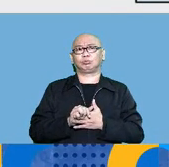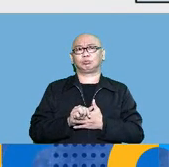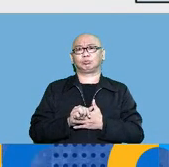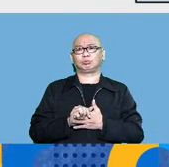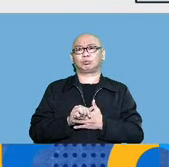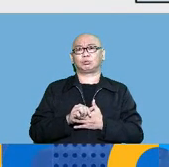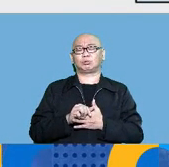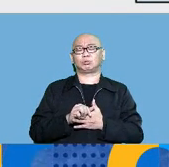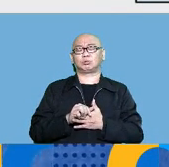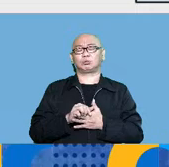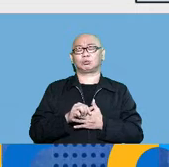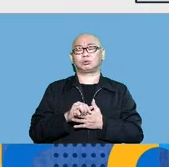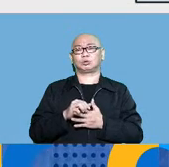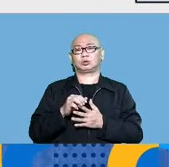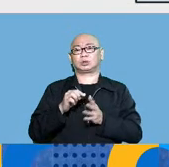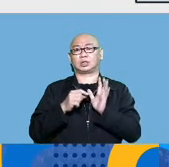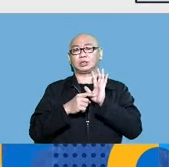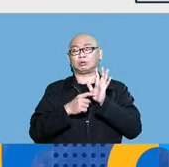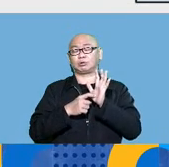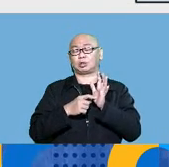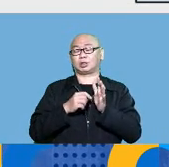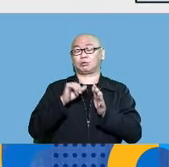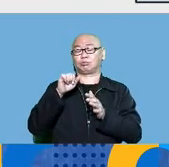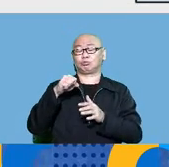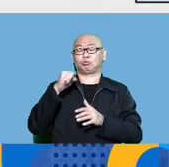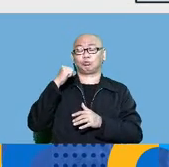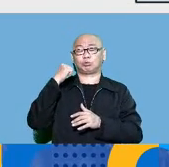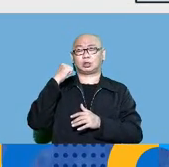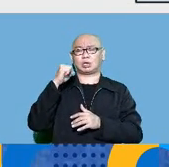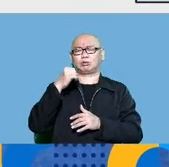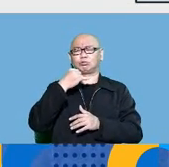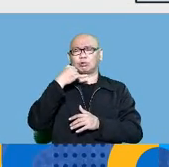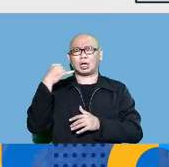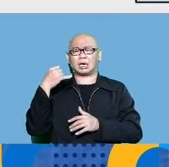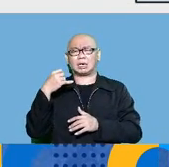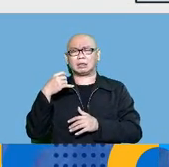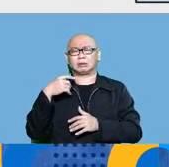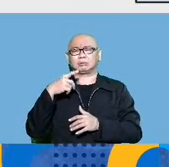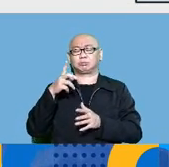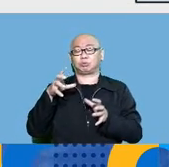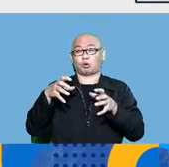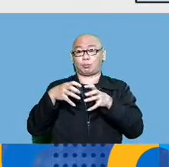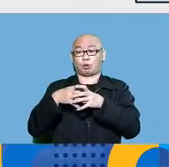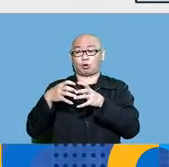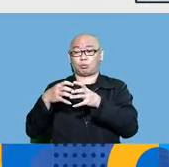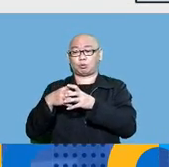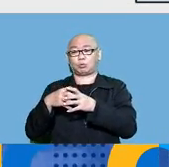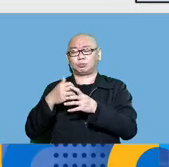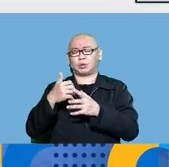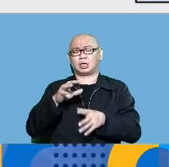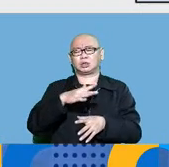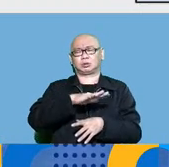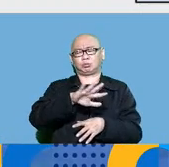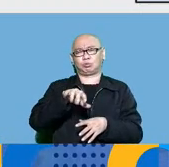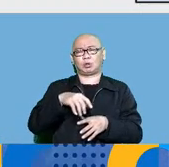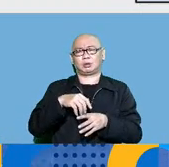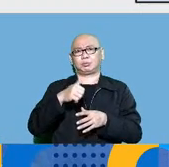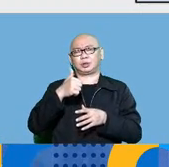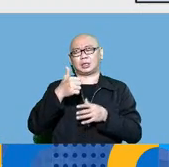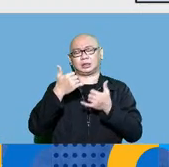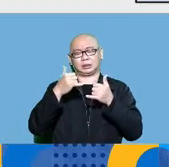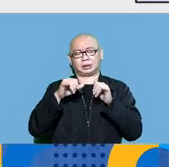yang kurang tangguh ini bisa dikelompokkan dengan siswa, jadi dibuat kelompok yang heterogen sehingga semuanya bisa